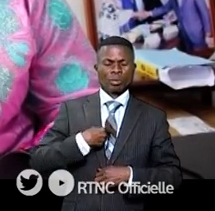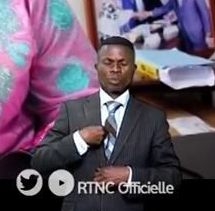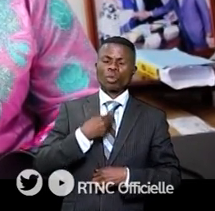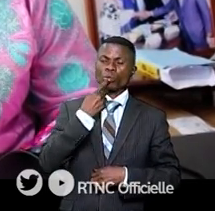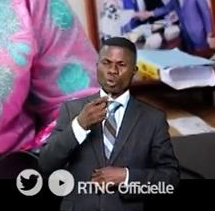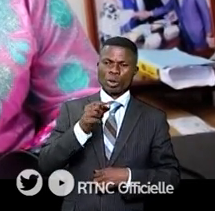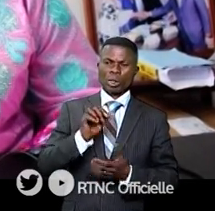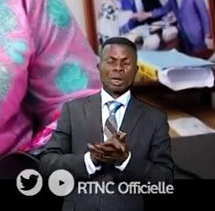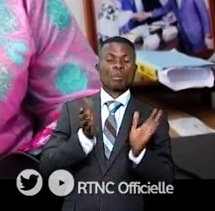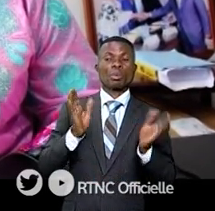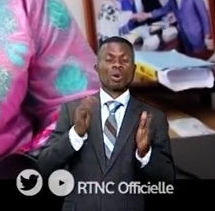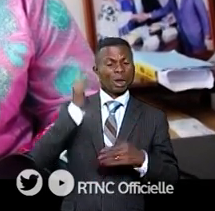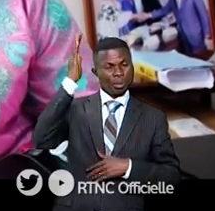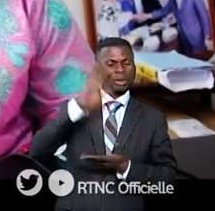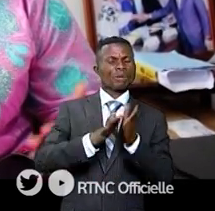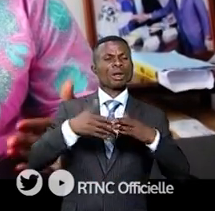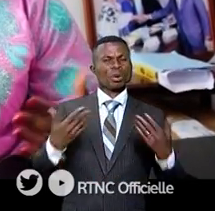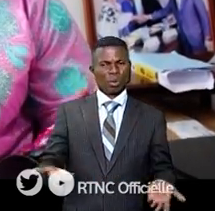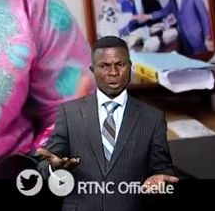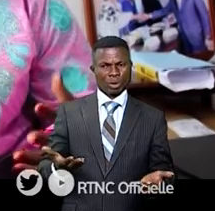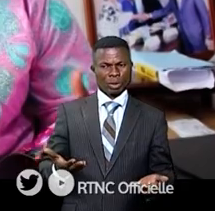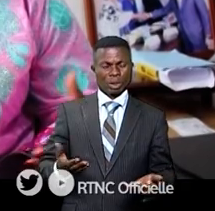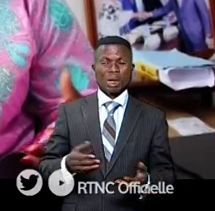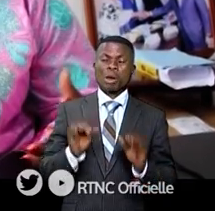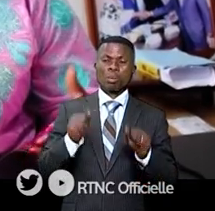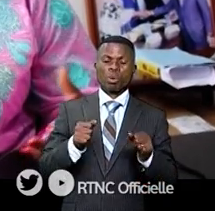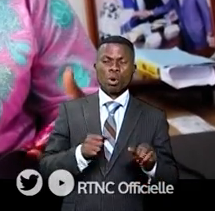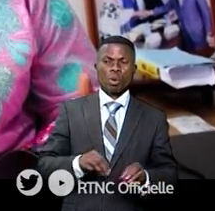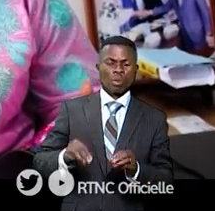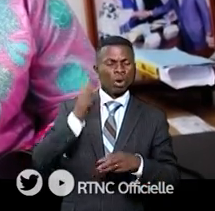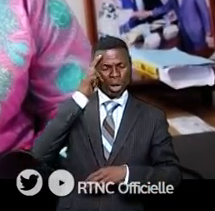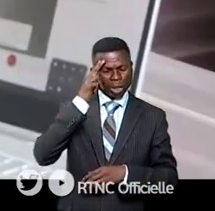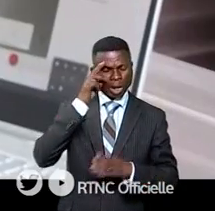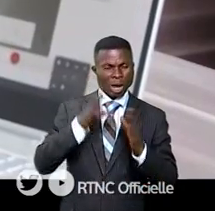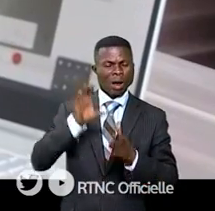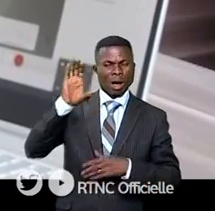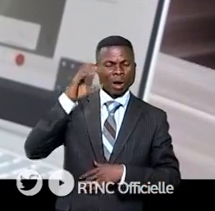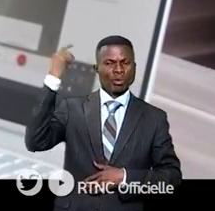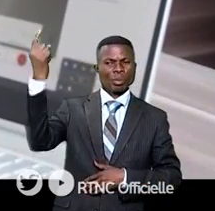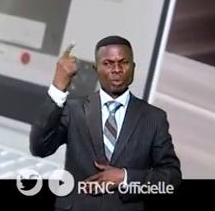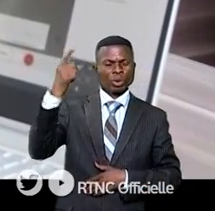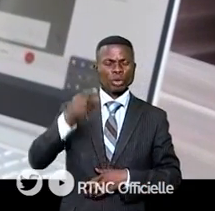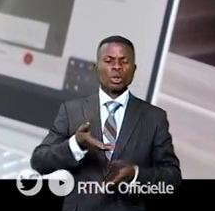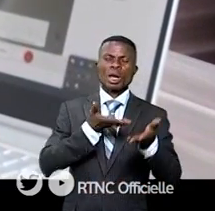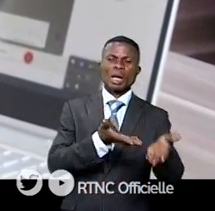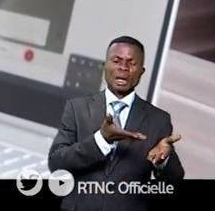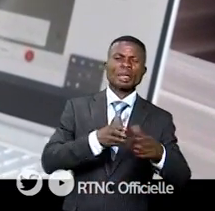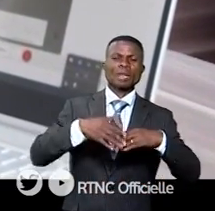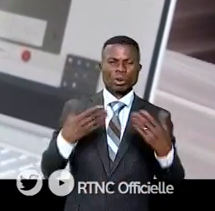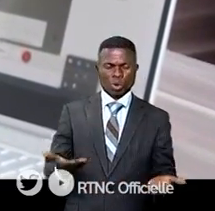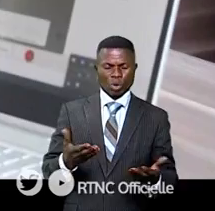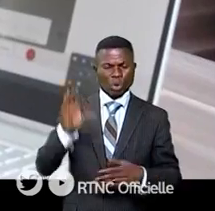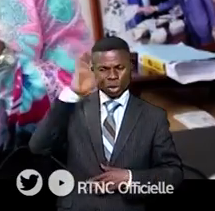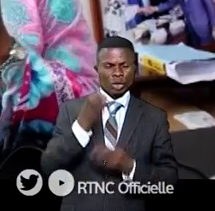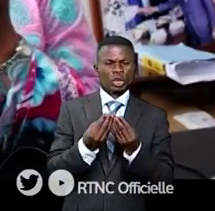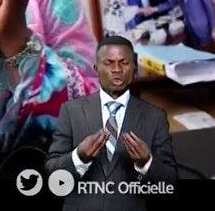même un risque pour la suite. Est-ce qu'il n'y a pas moyen qu'on puisse réfléchir avec la banque comment appuyer la suite? Essayer de voir